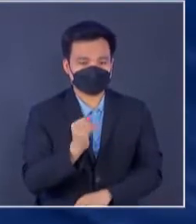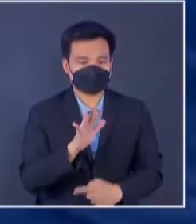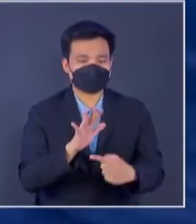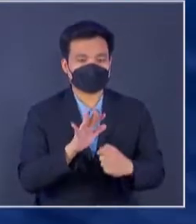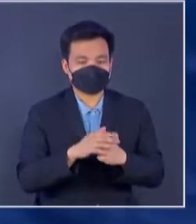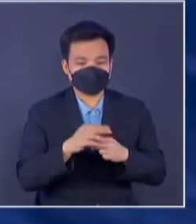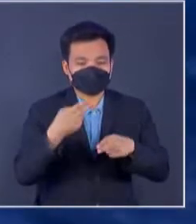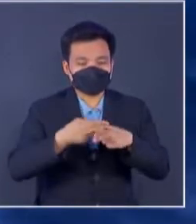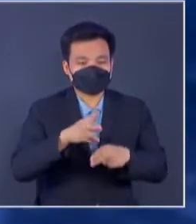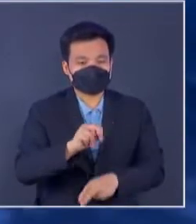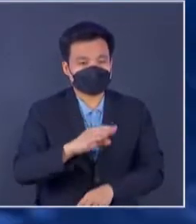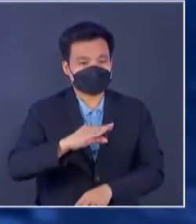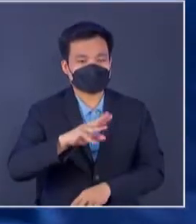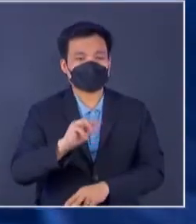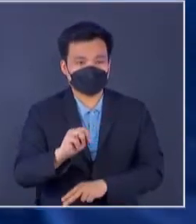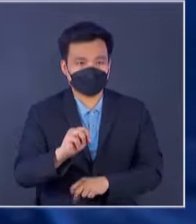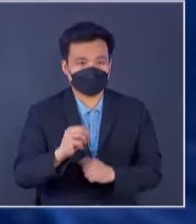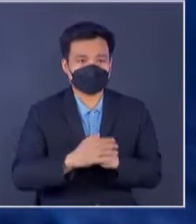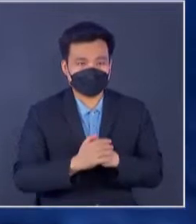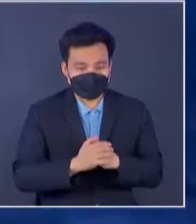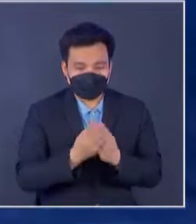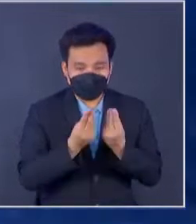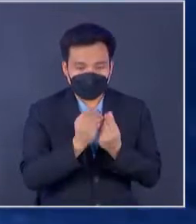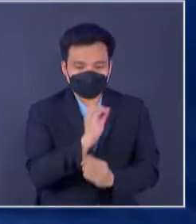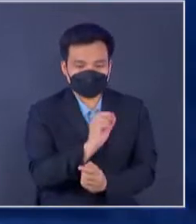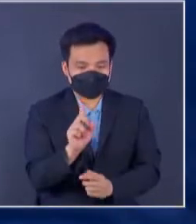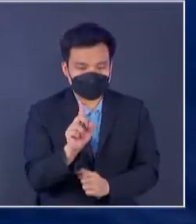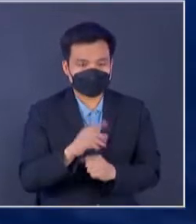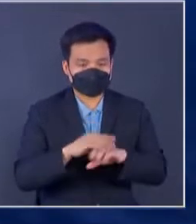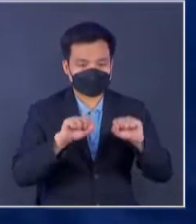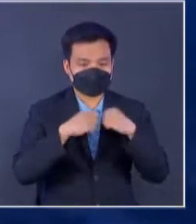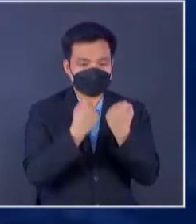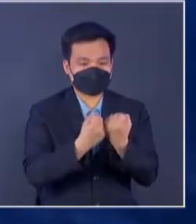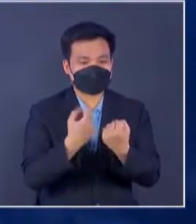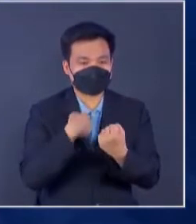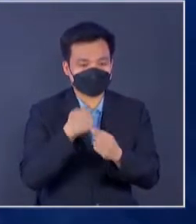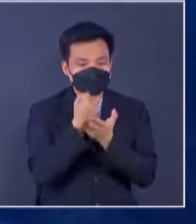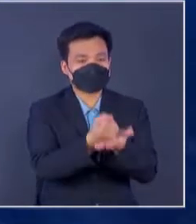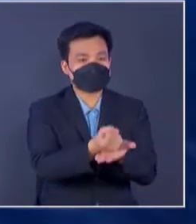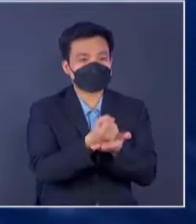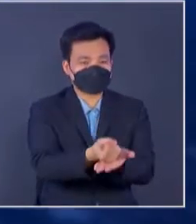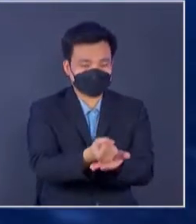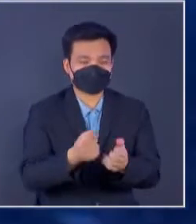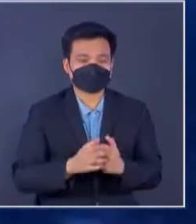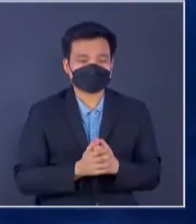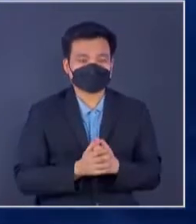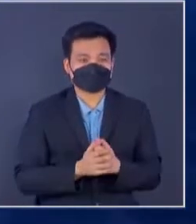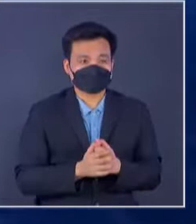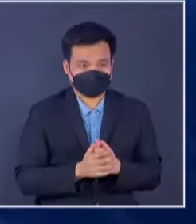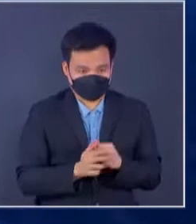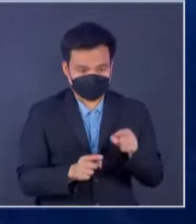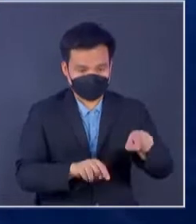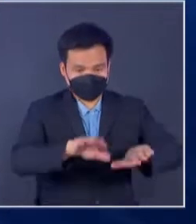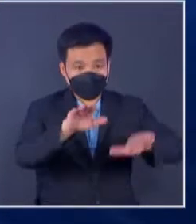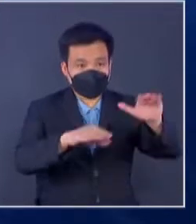มครับรหัสอาสาจูเนียร์01สมาคมกู้ภัยเด่นชัยร่วมบุญขณะที่ช่วยอาสารุ่น